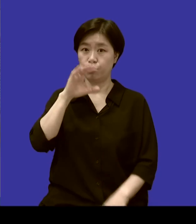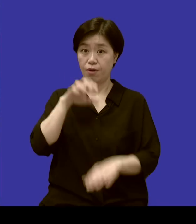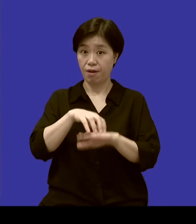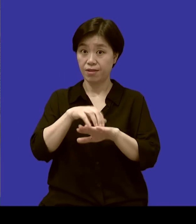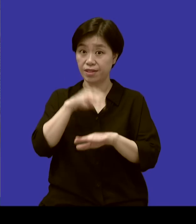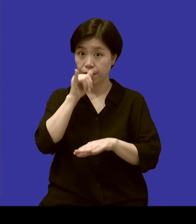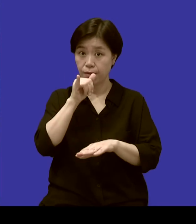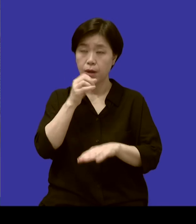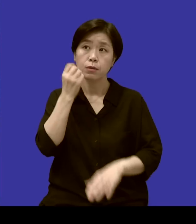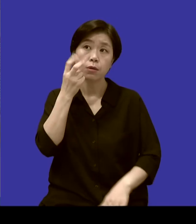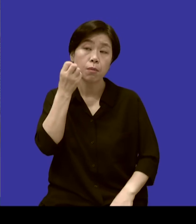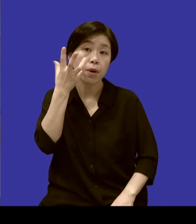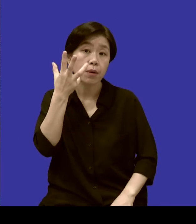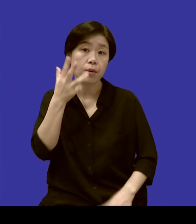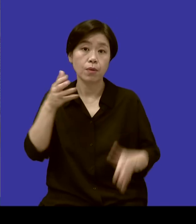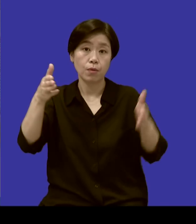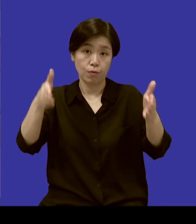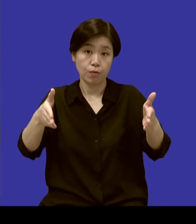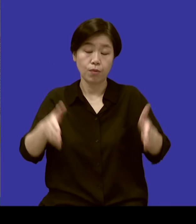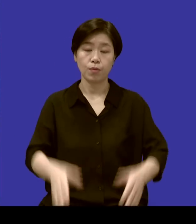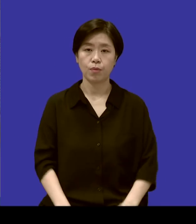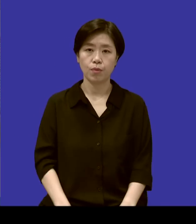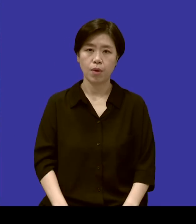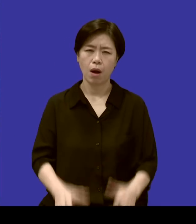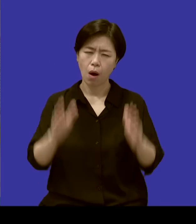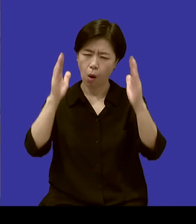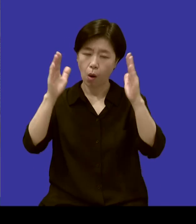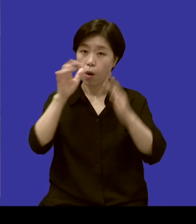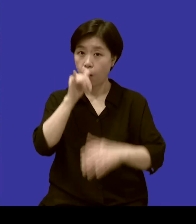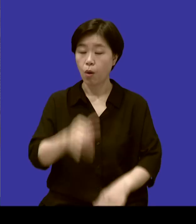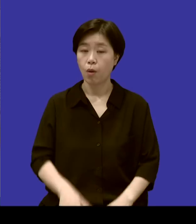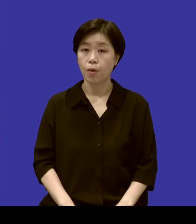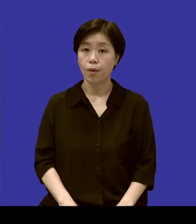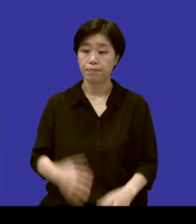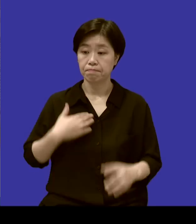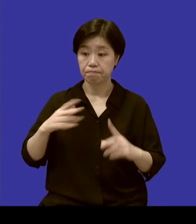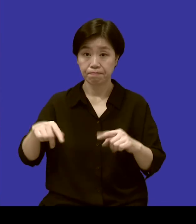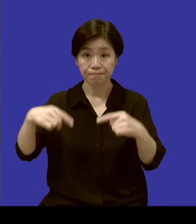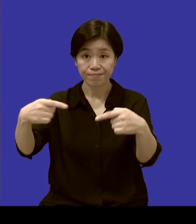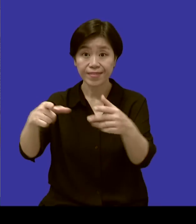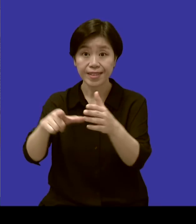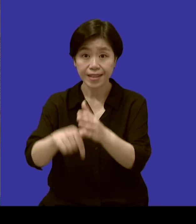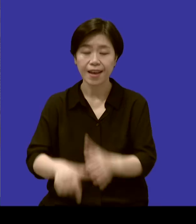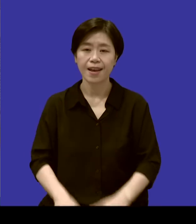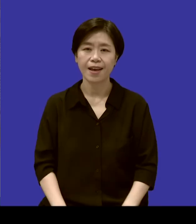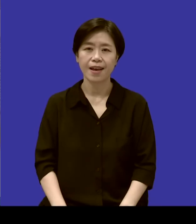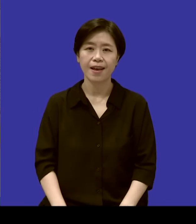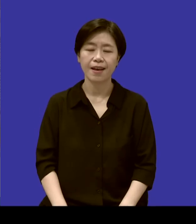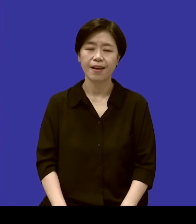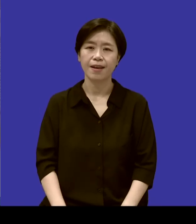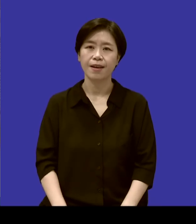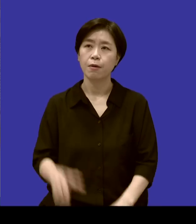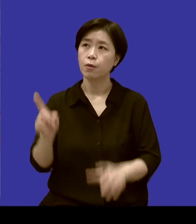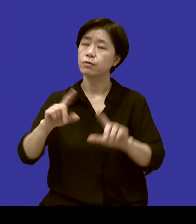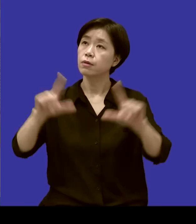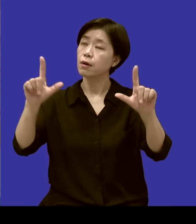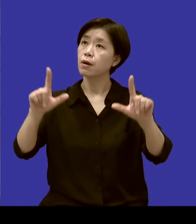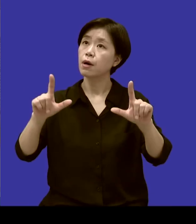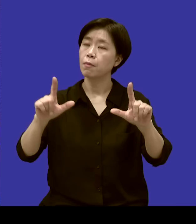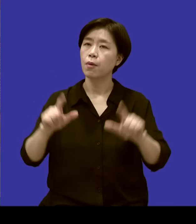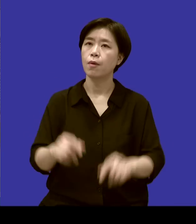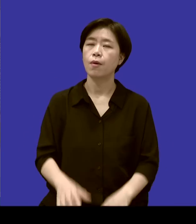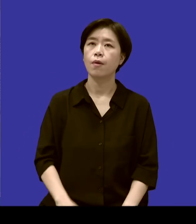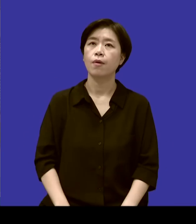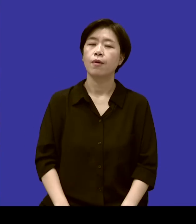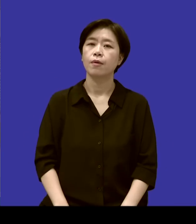동안 하는 제자 훈련이었어요. 예. 그래서 거기서 이제 하나님의 음성을 듣는 시간이 있었어요. 오. 그다음에 또 성령